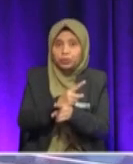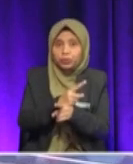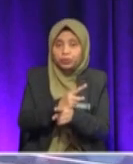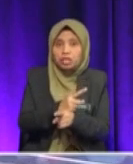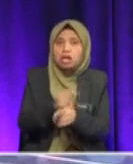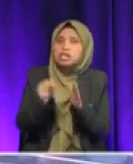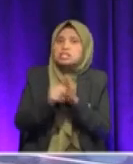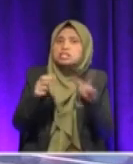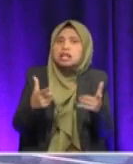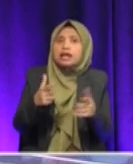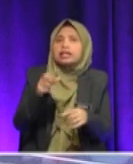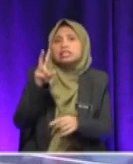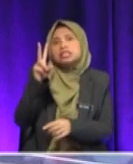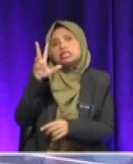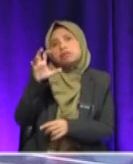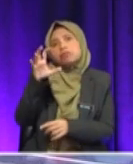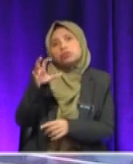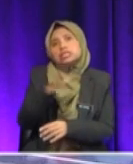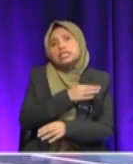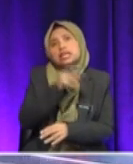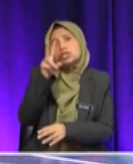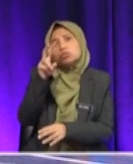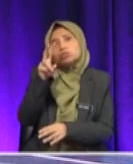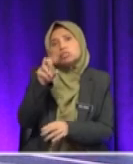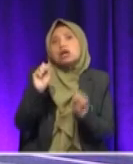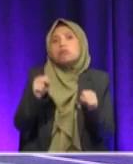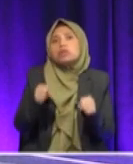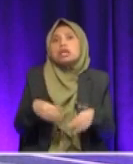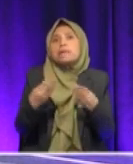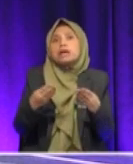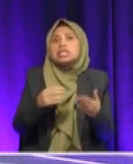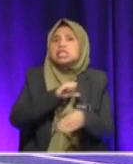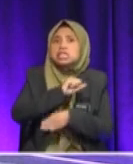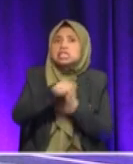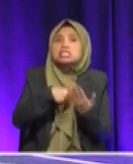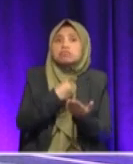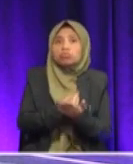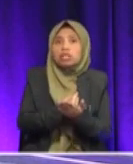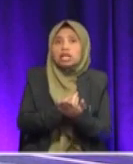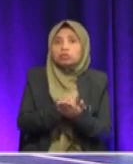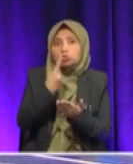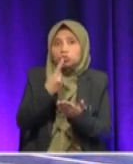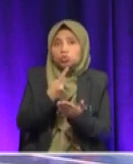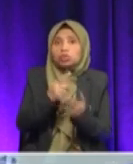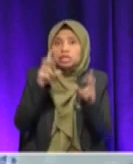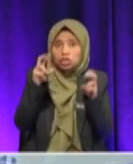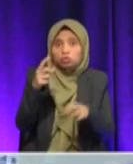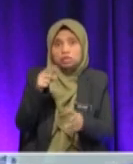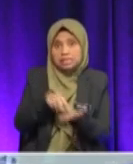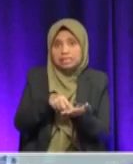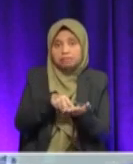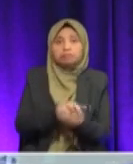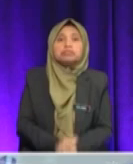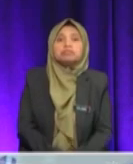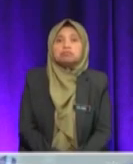gosley 50 sini ya 20 simkin sih Gue bagi sedikit kesimpulan apa yang kita baca pada segmen ini Oke main untuk